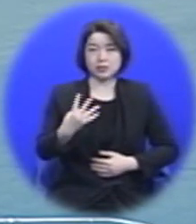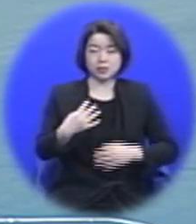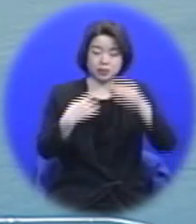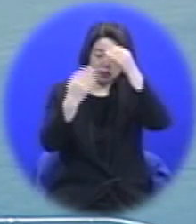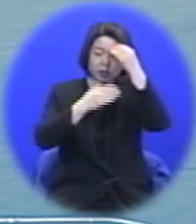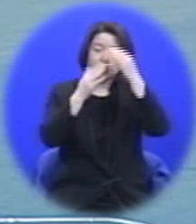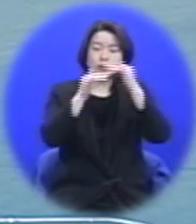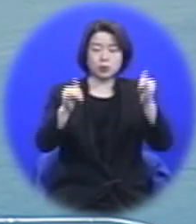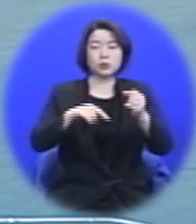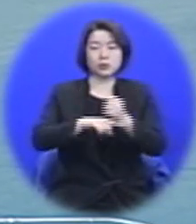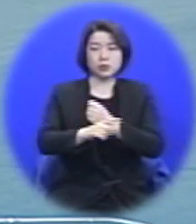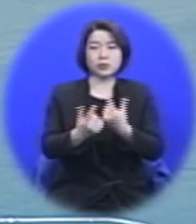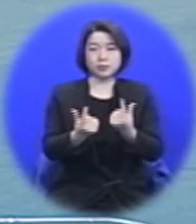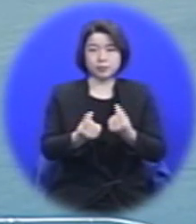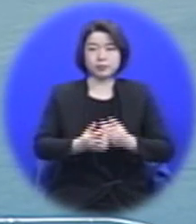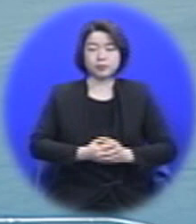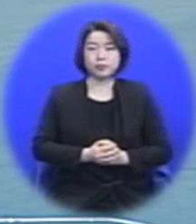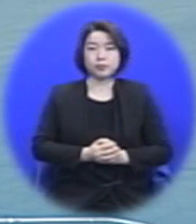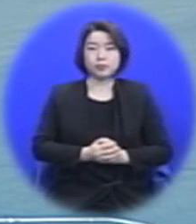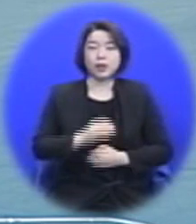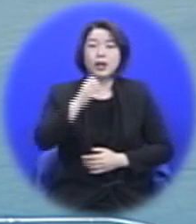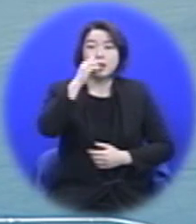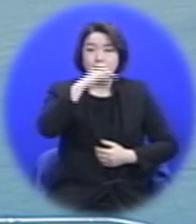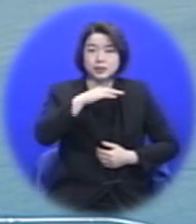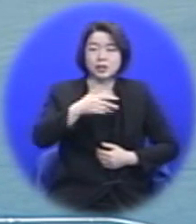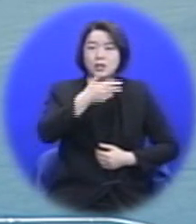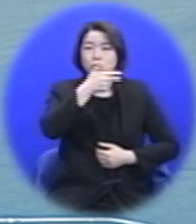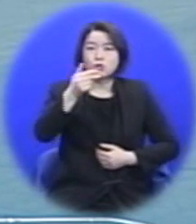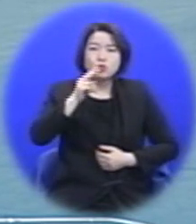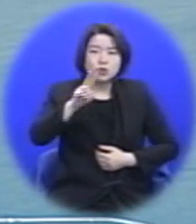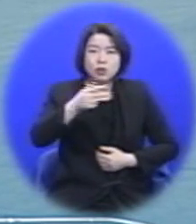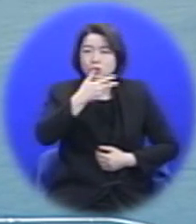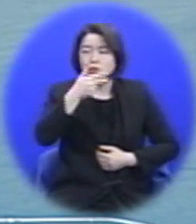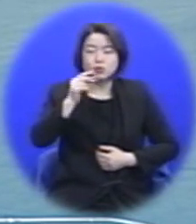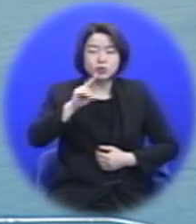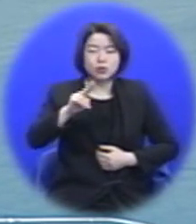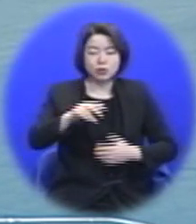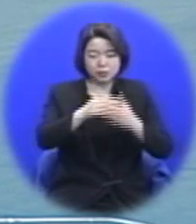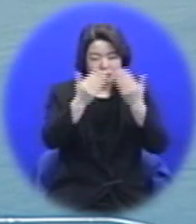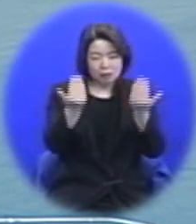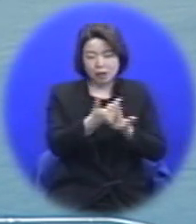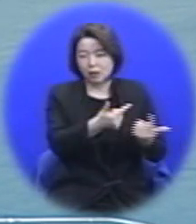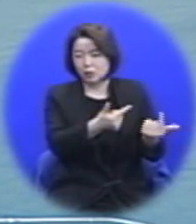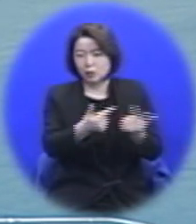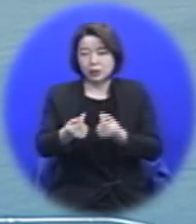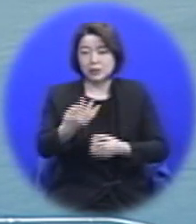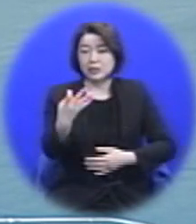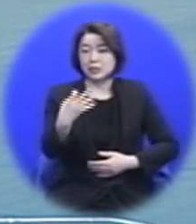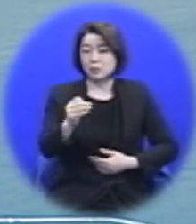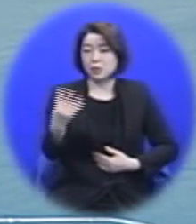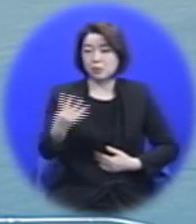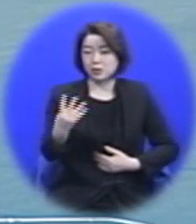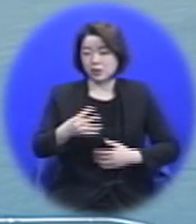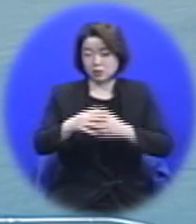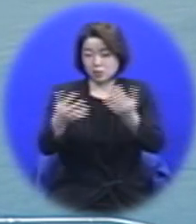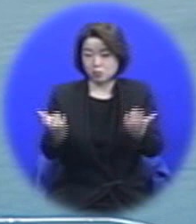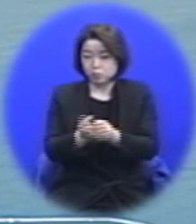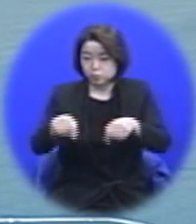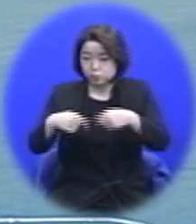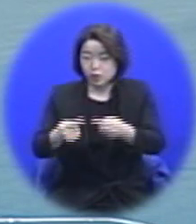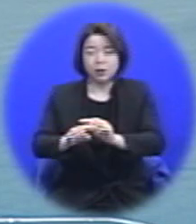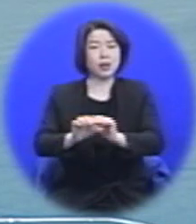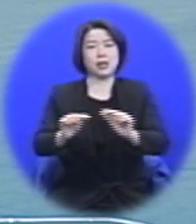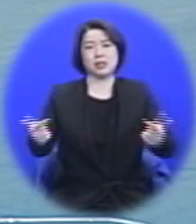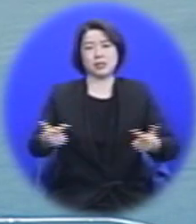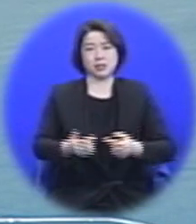말합니다. 그저 주여 주여 하는 자가 다 14만 4천 명의 무리에 들어가는 게 아니라는 겁니다.